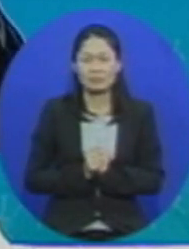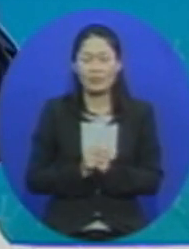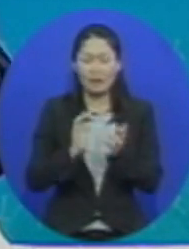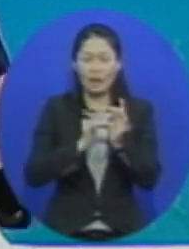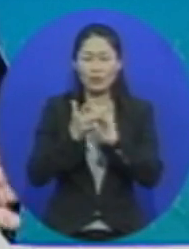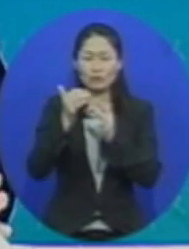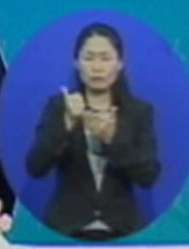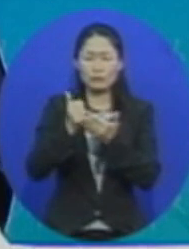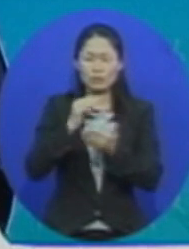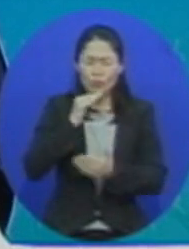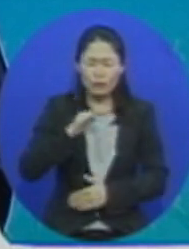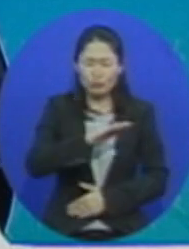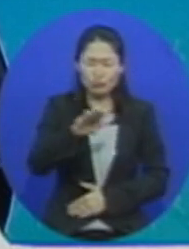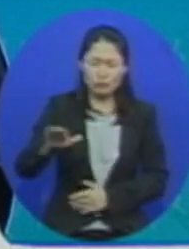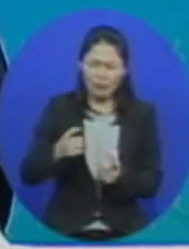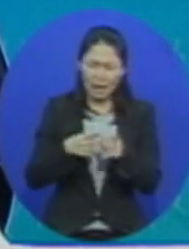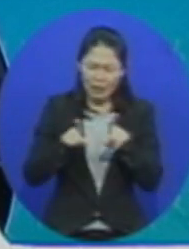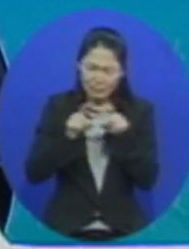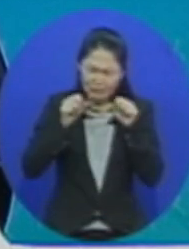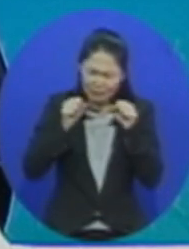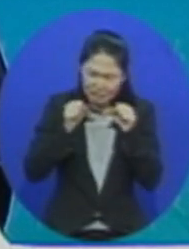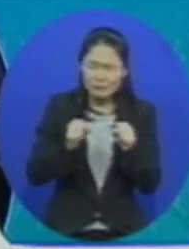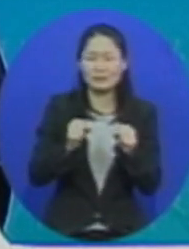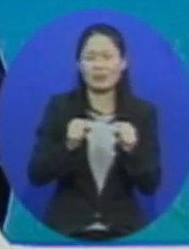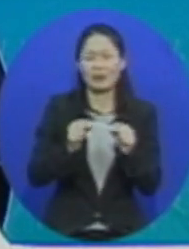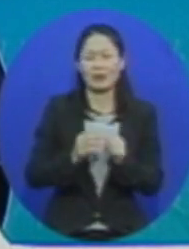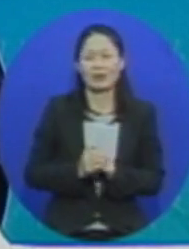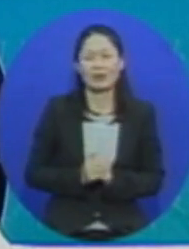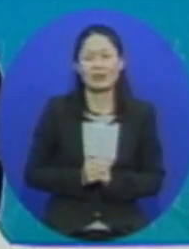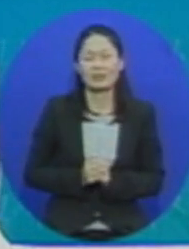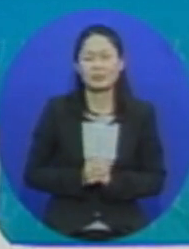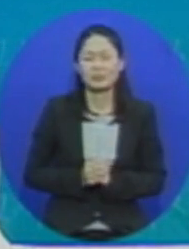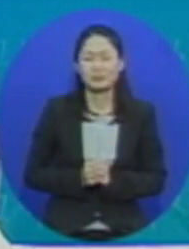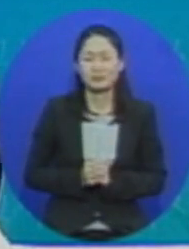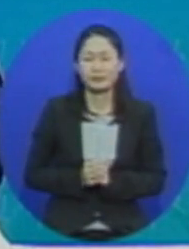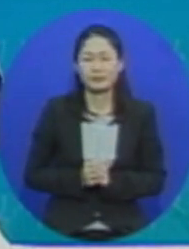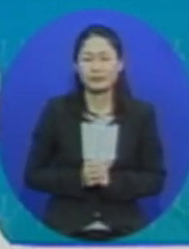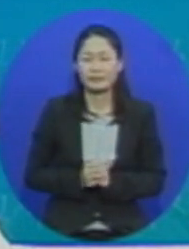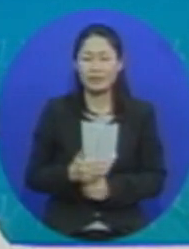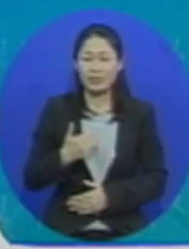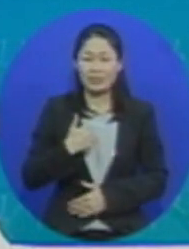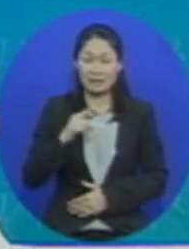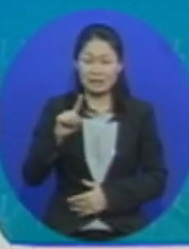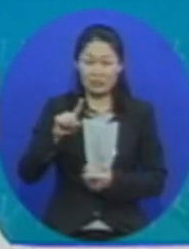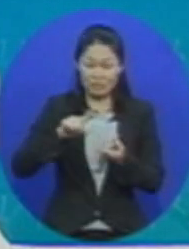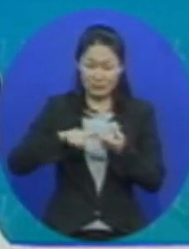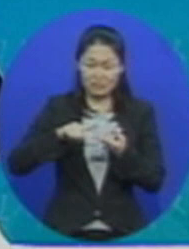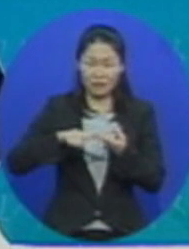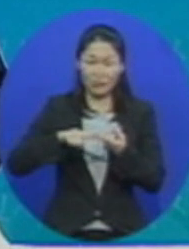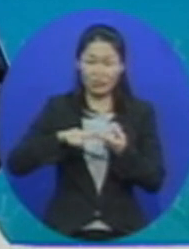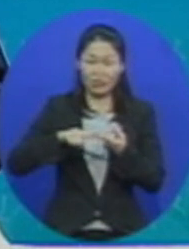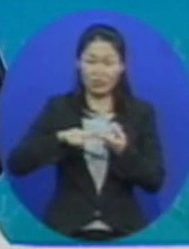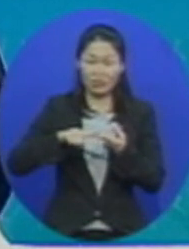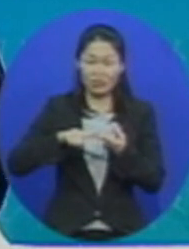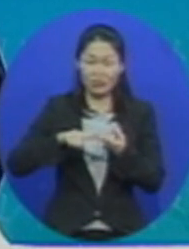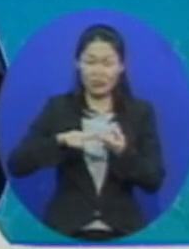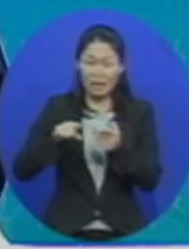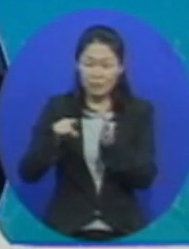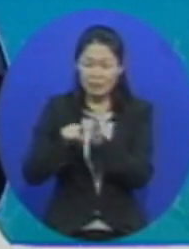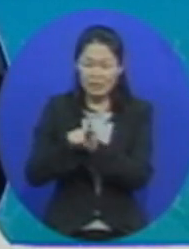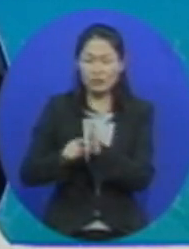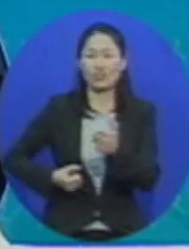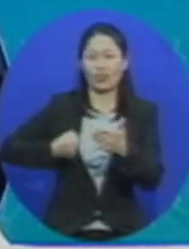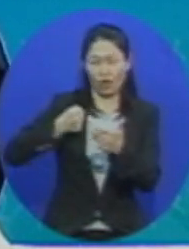예수님은 정말 우리와 같이 계시다는 거예요 제가 그 사실을 미끼로